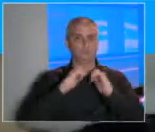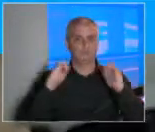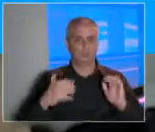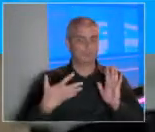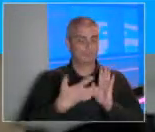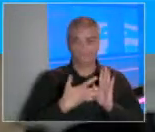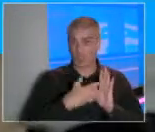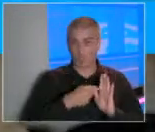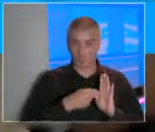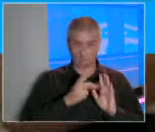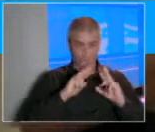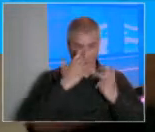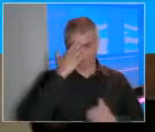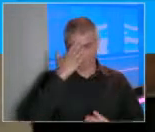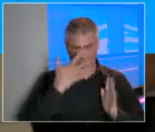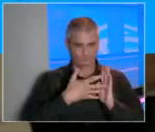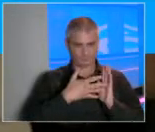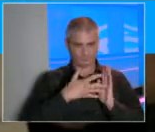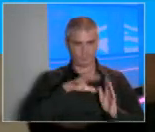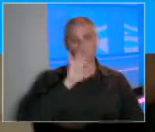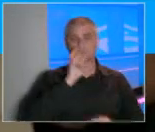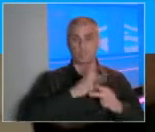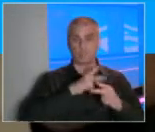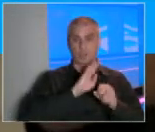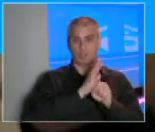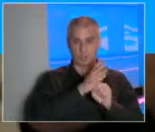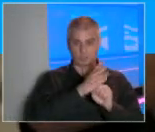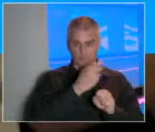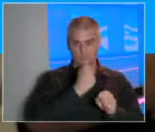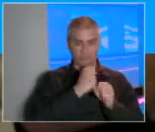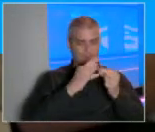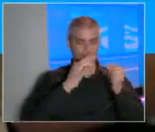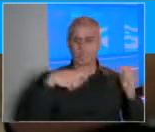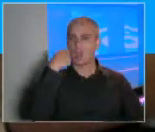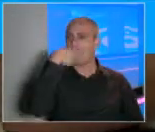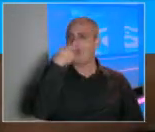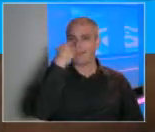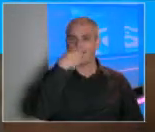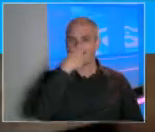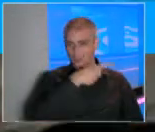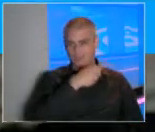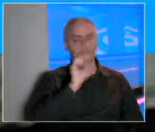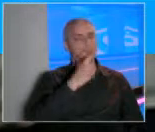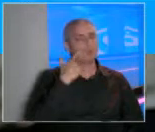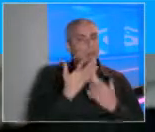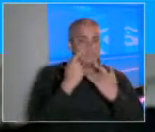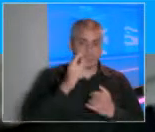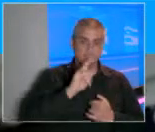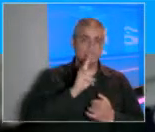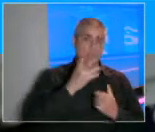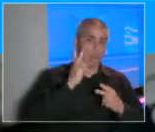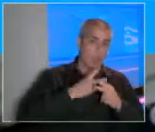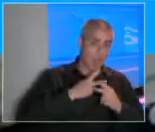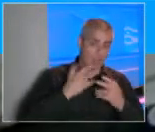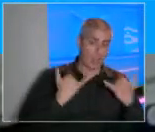הבדיקות שהציבור מכיר, בדיקות לקורונה, שנעשות באמצעות מטושים ולמעשה באות לברר מי